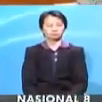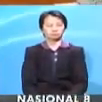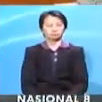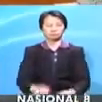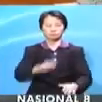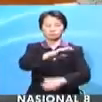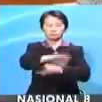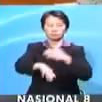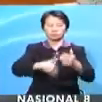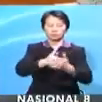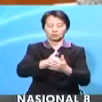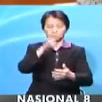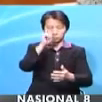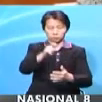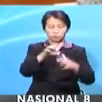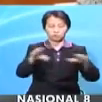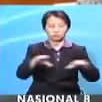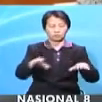Malaysia